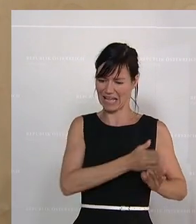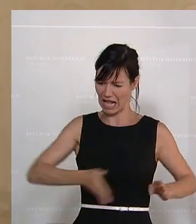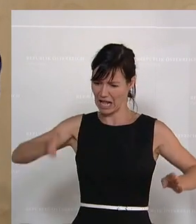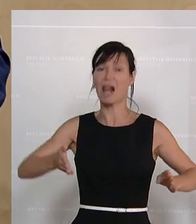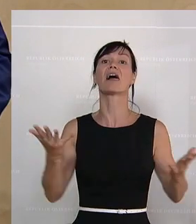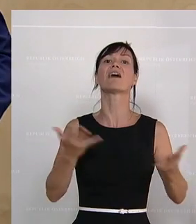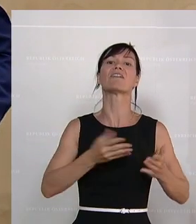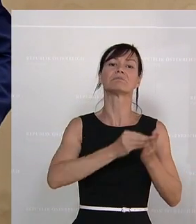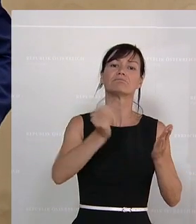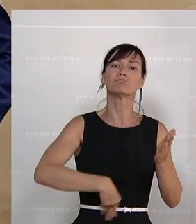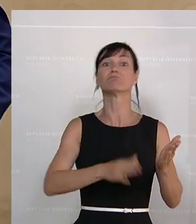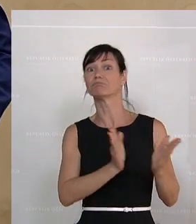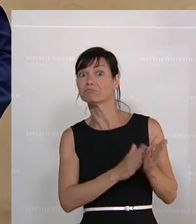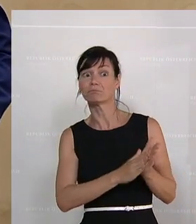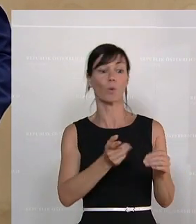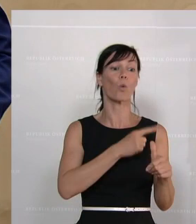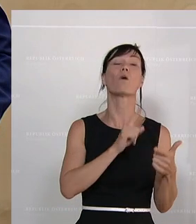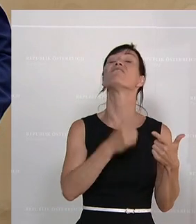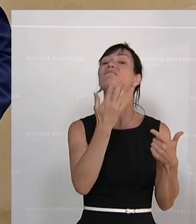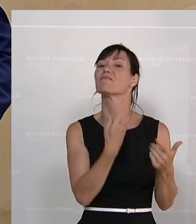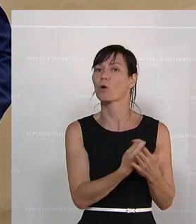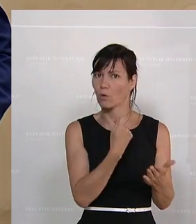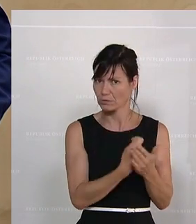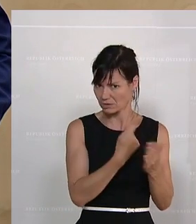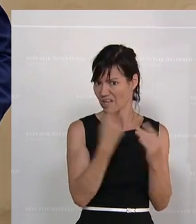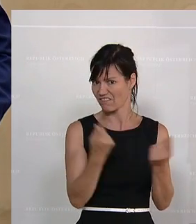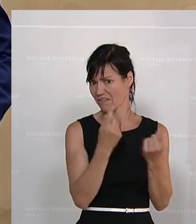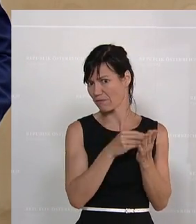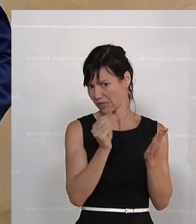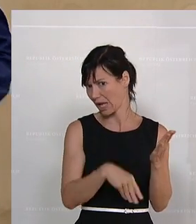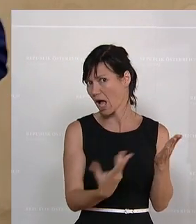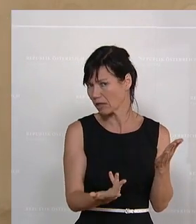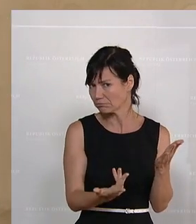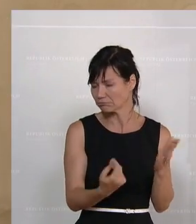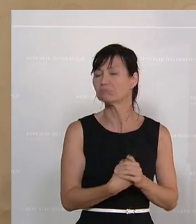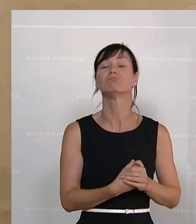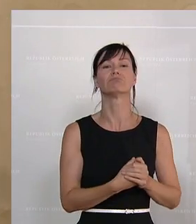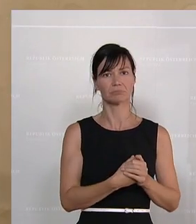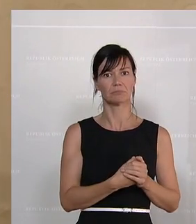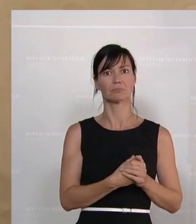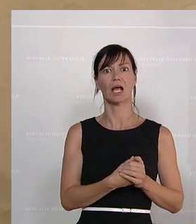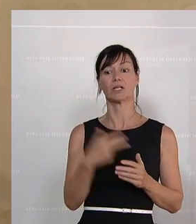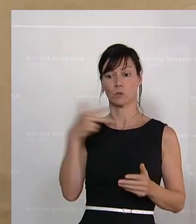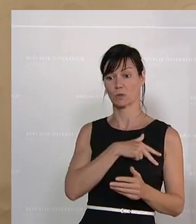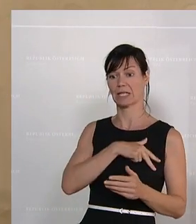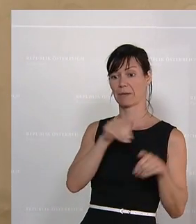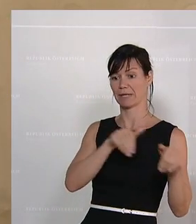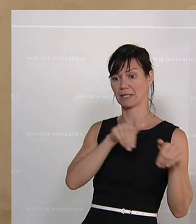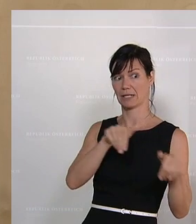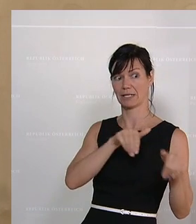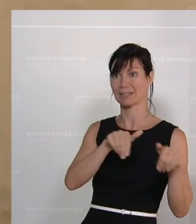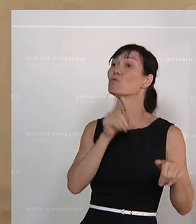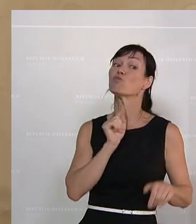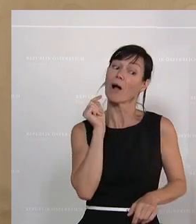zu welchen kosten er habe diese verträge geführt haben von seiten des sozialministeriums nur